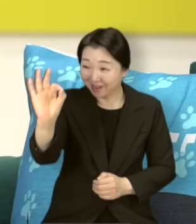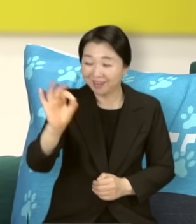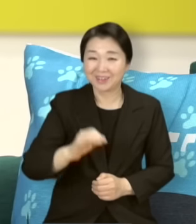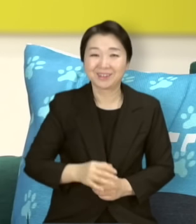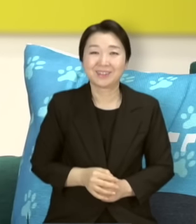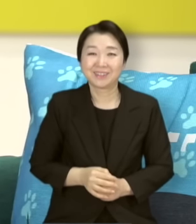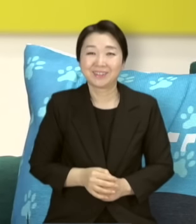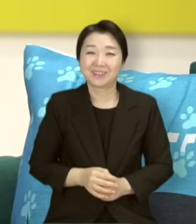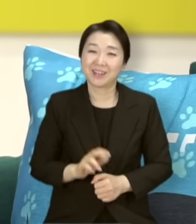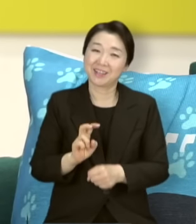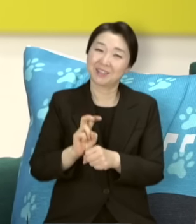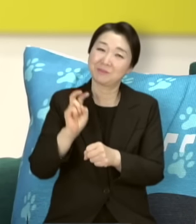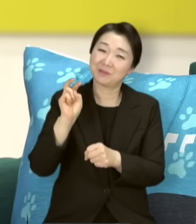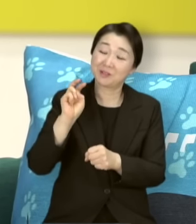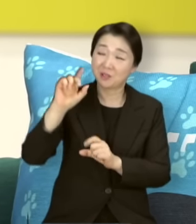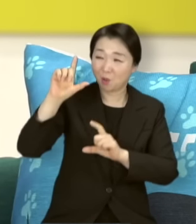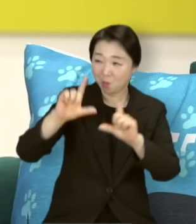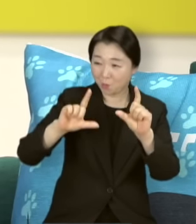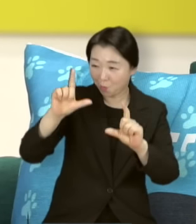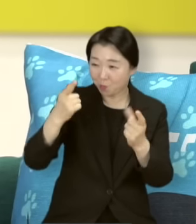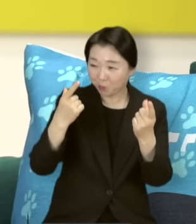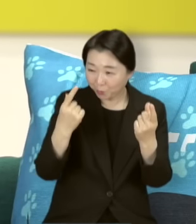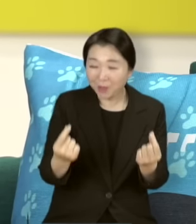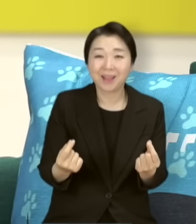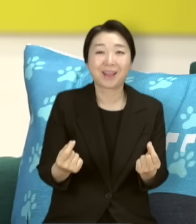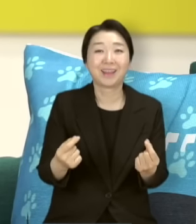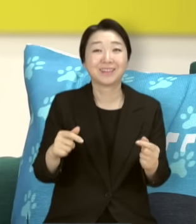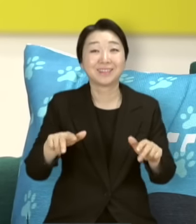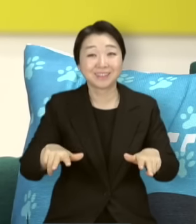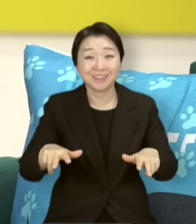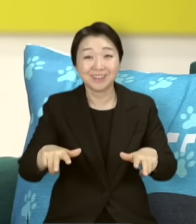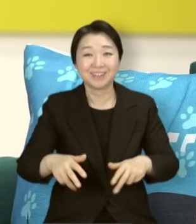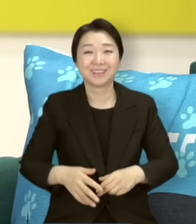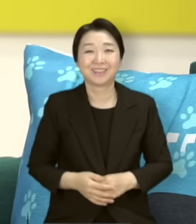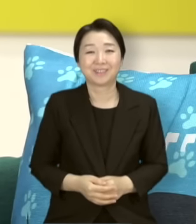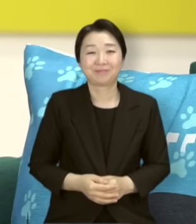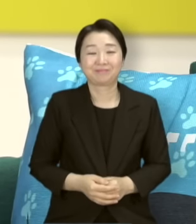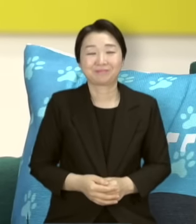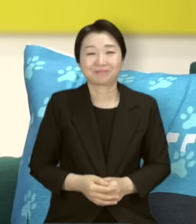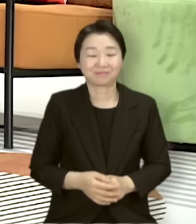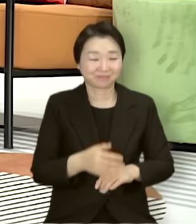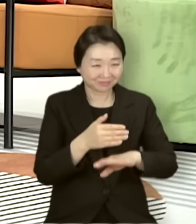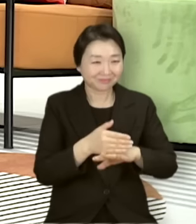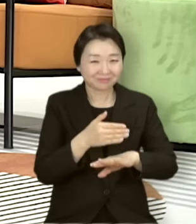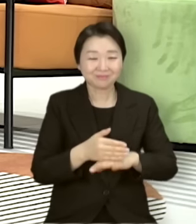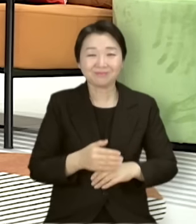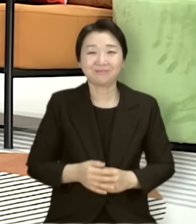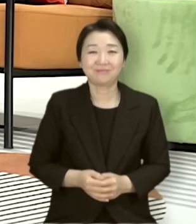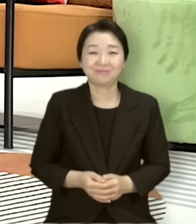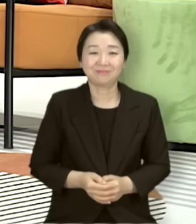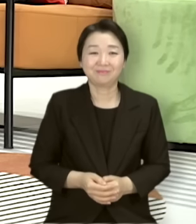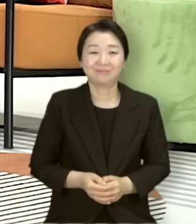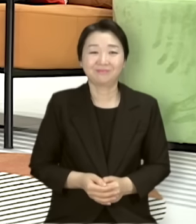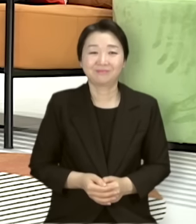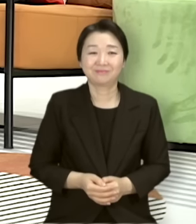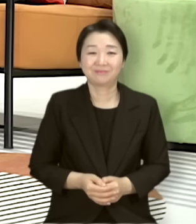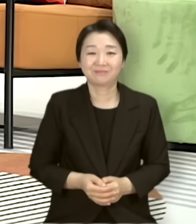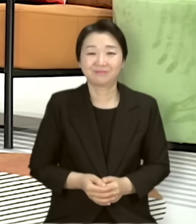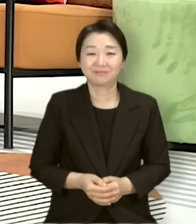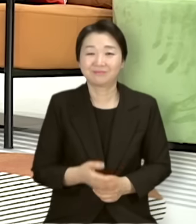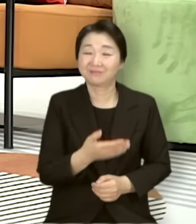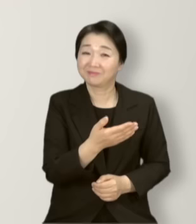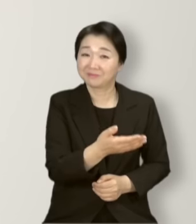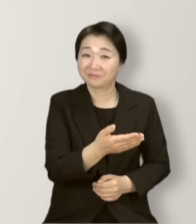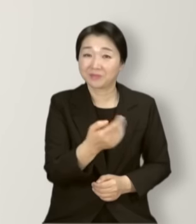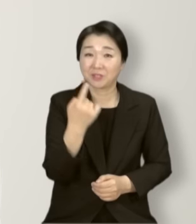뵈면 네. 한 20년 전에 뵀을 때 얼굴하고 똑같은 것 같아요. 아 그렇습니다. 예. 아유, 감사드립니다. 예.